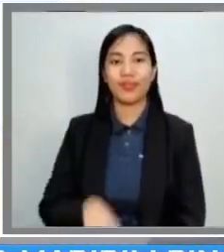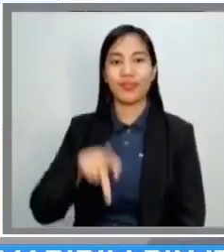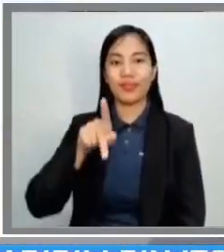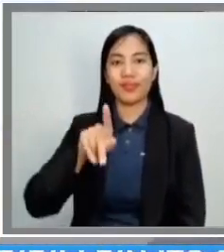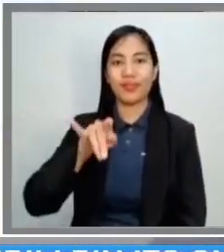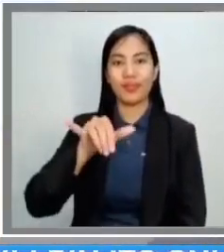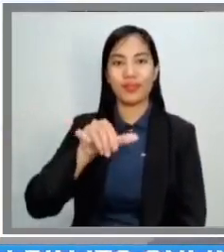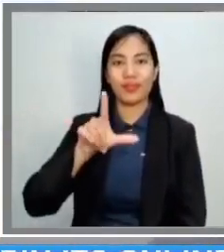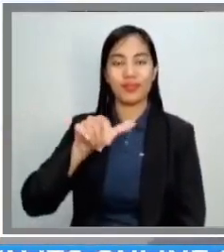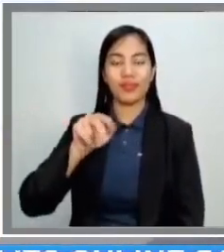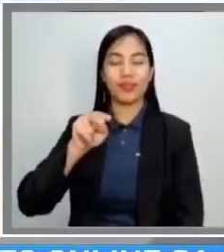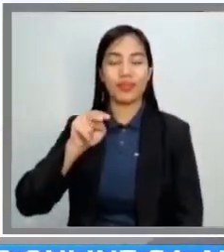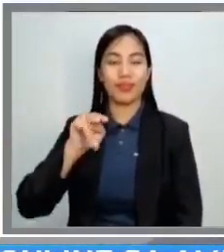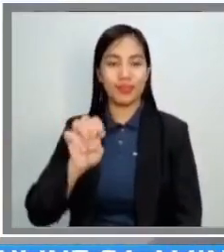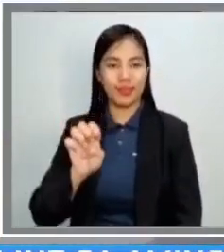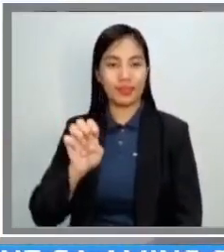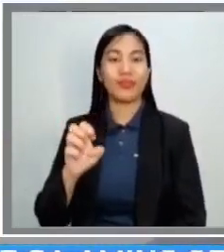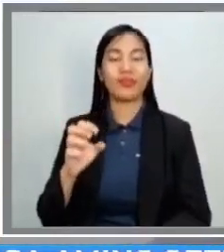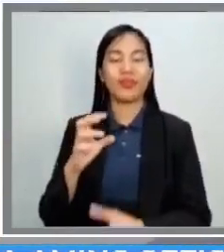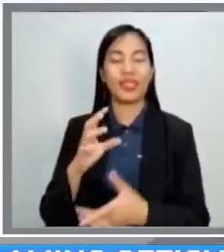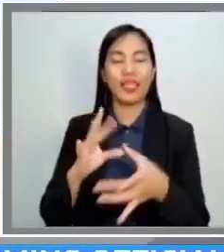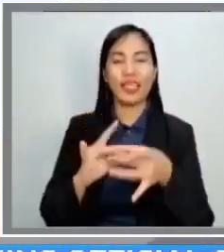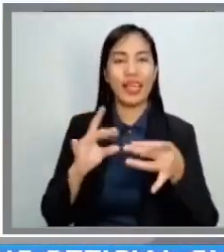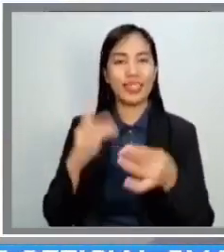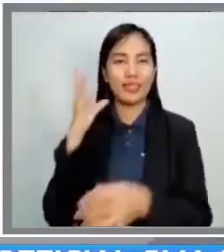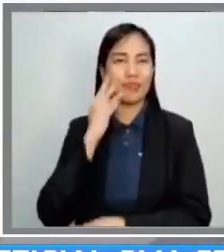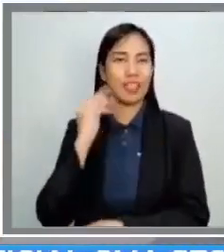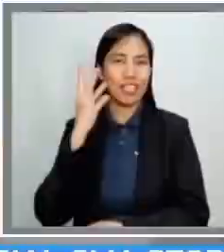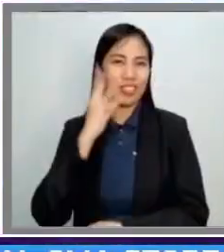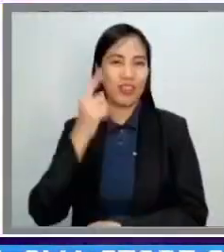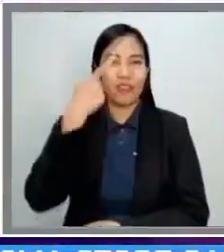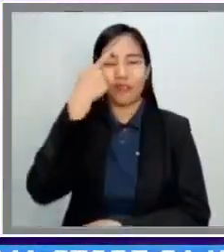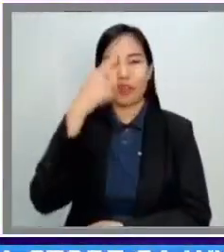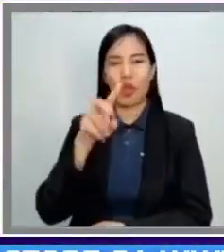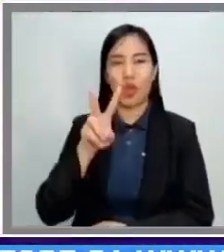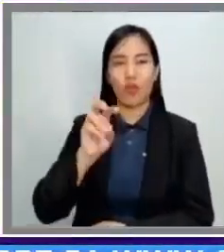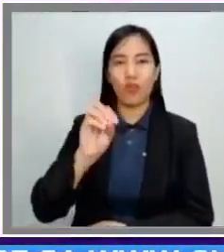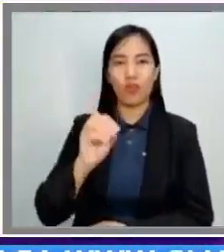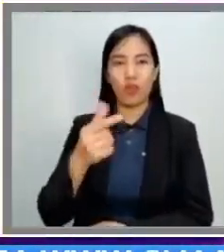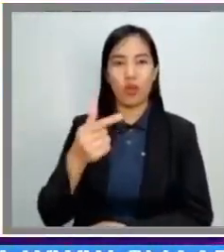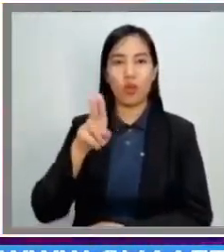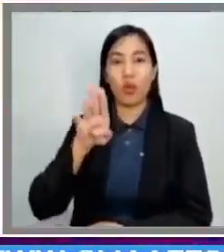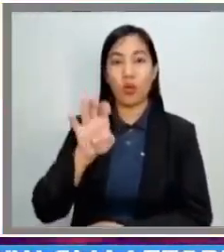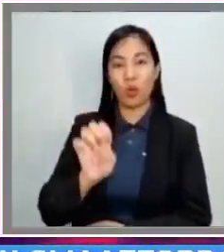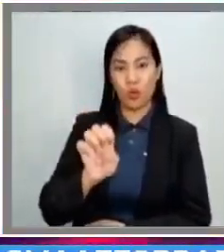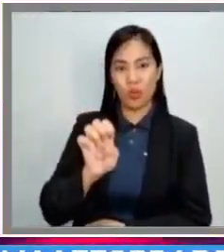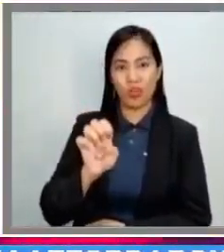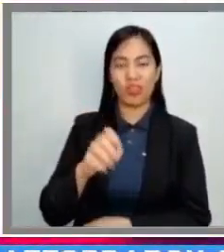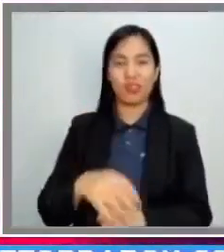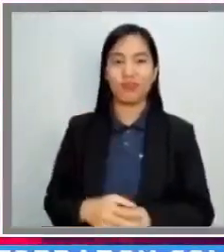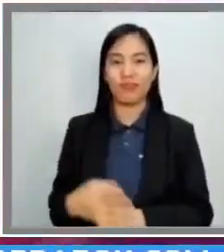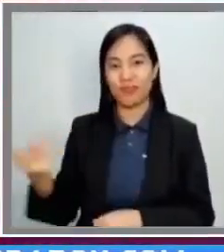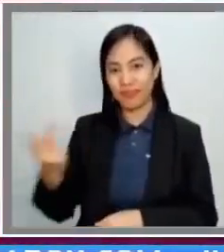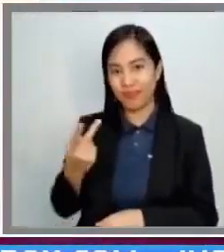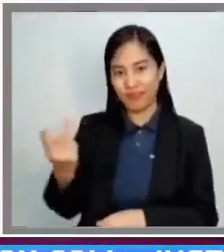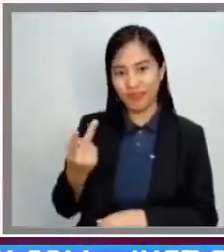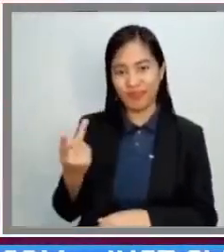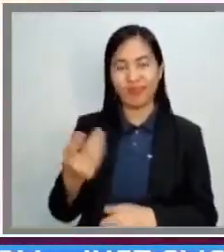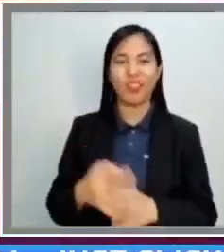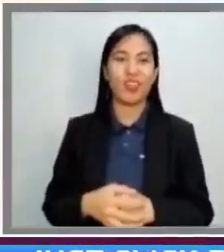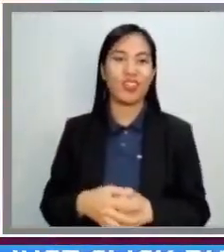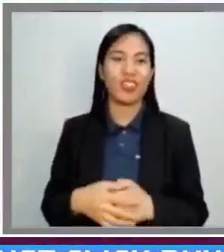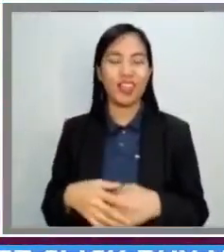Vogue Philippines Gala Night. Pareho lang naman kaming nag-fangirl mode ni Kyline after meeting Bretman Rock. Sa